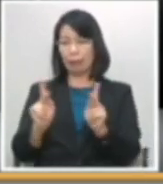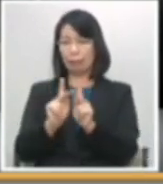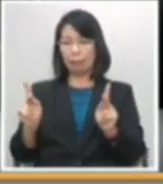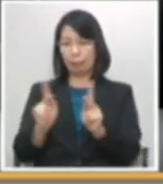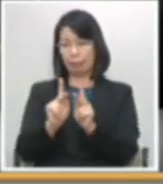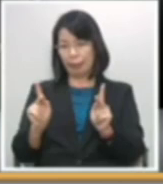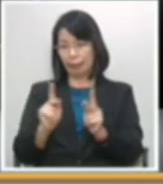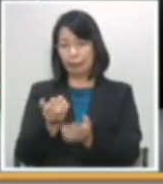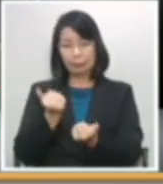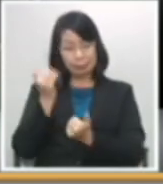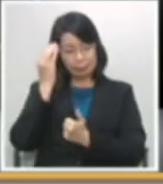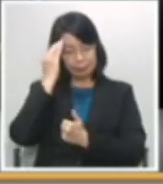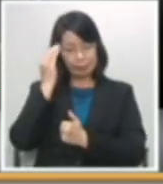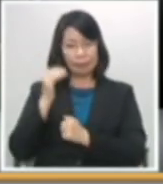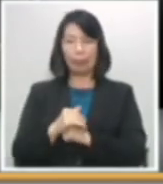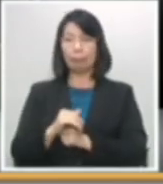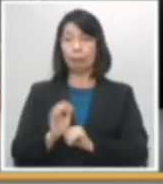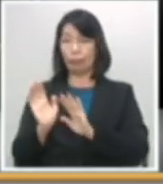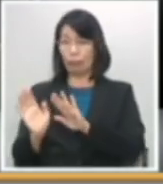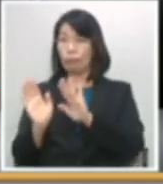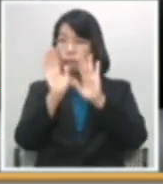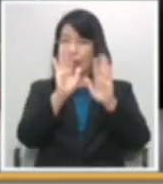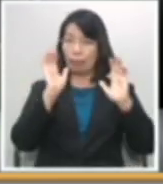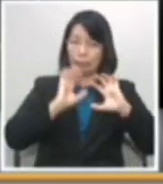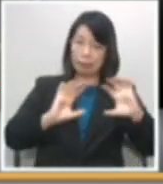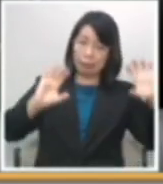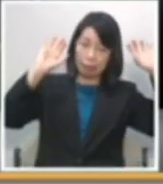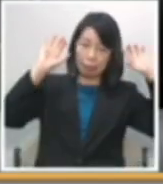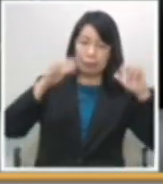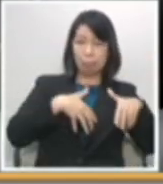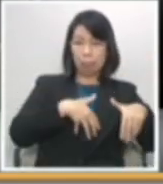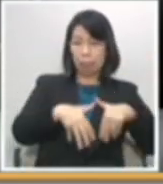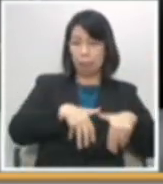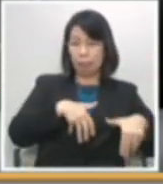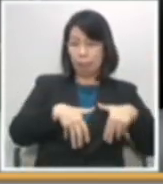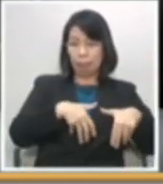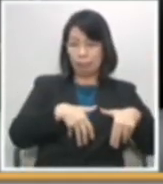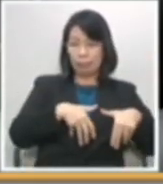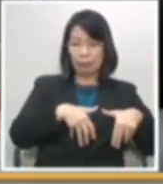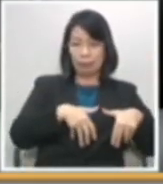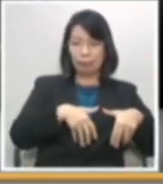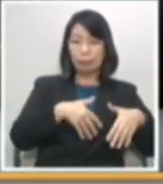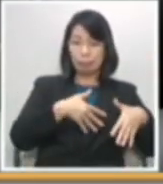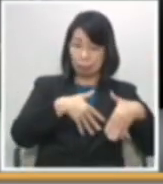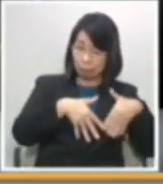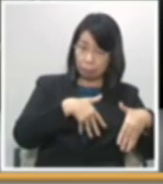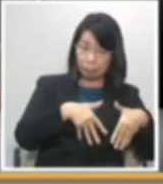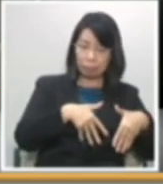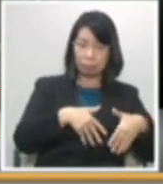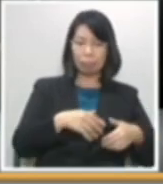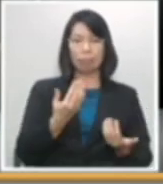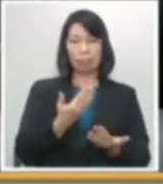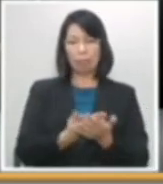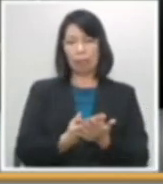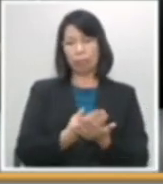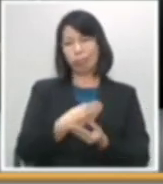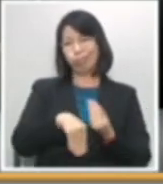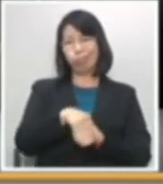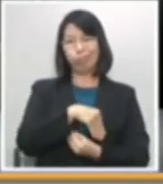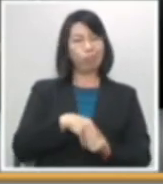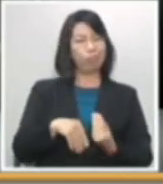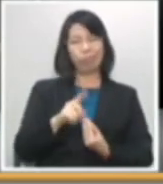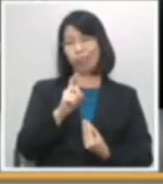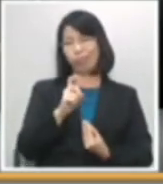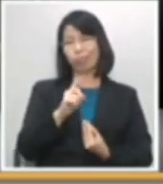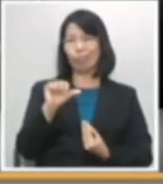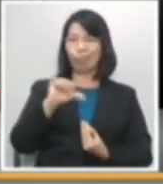ไปถึงรัฐบาลว่าวันนี้พี่น้องประชาชนเดือดร้อนวันนี้พี่น้องประชาชนเศรษฐกิจแย่ท